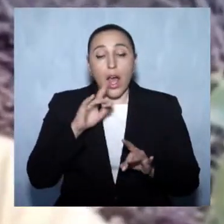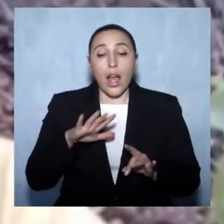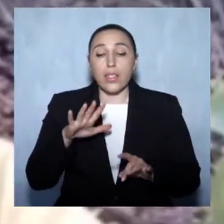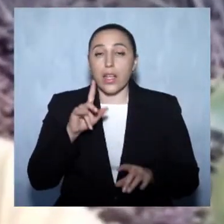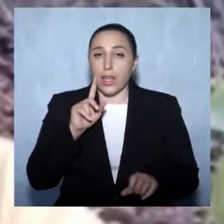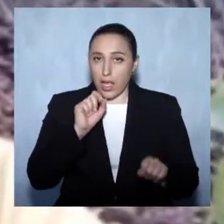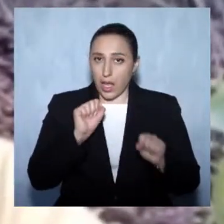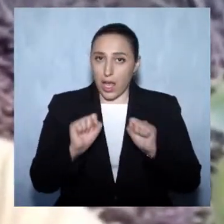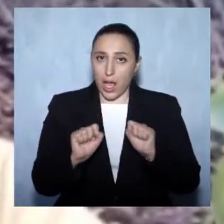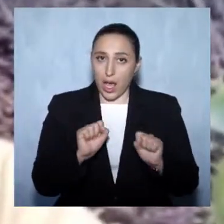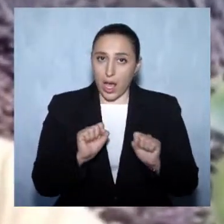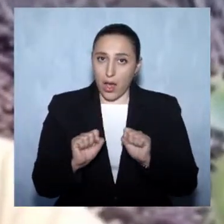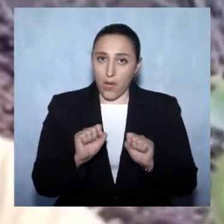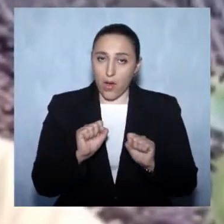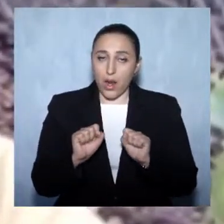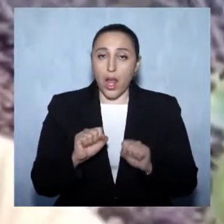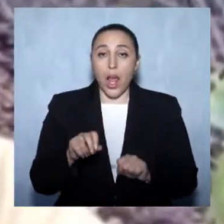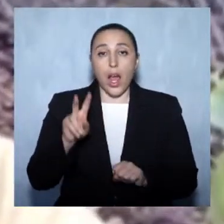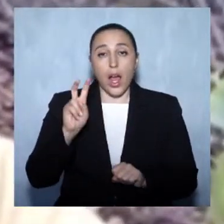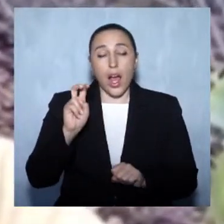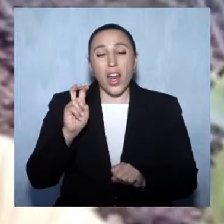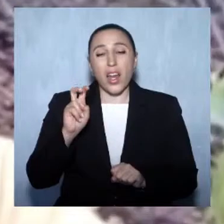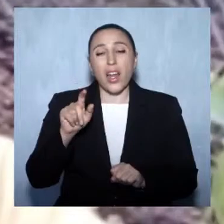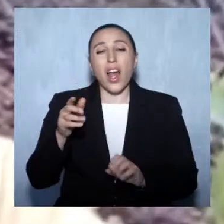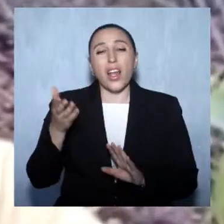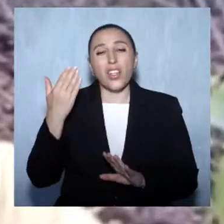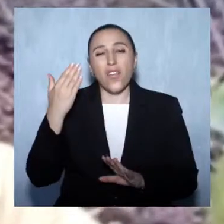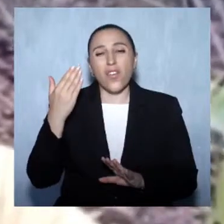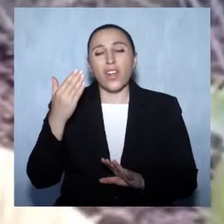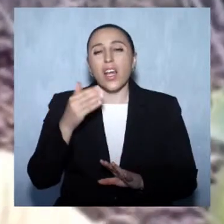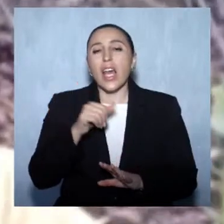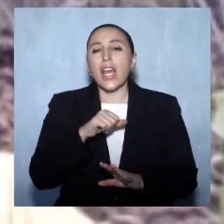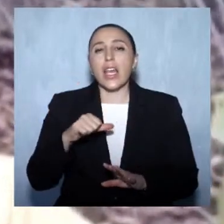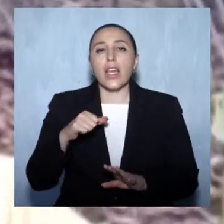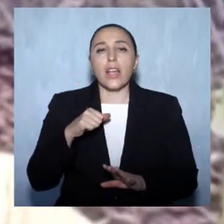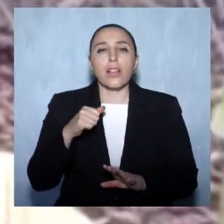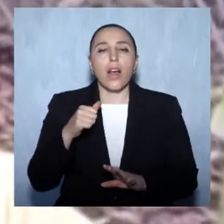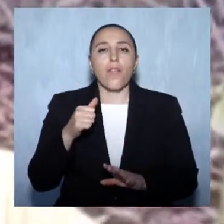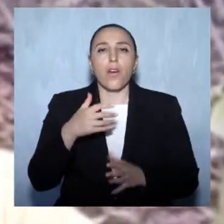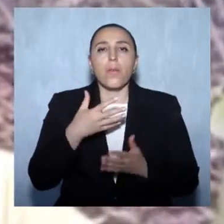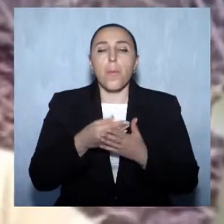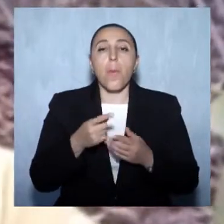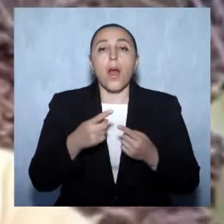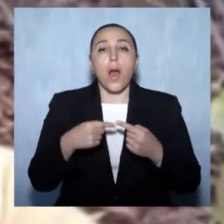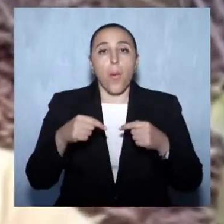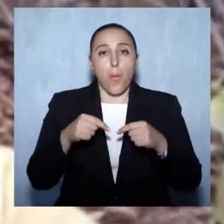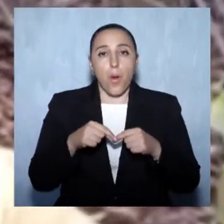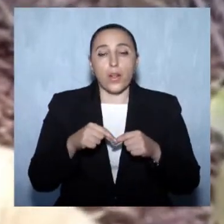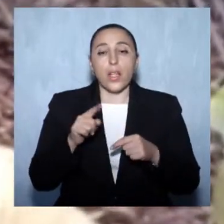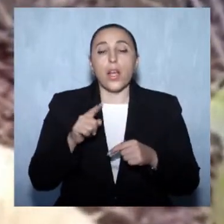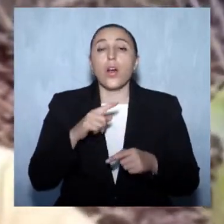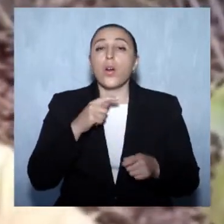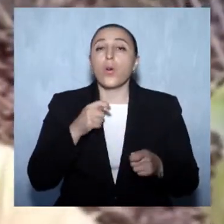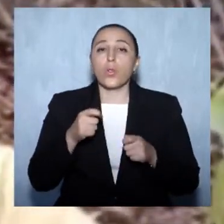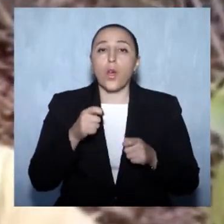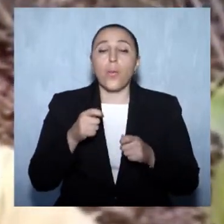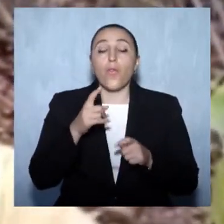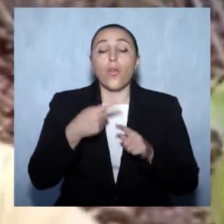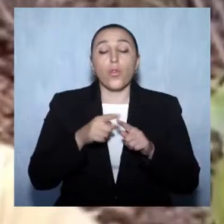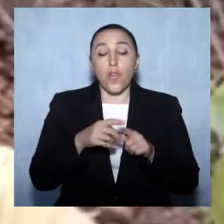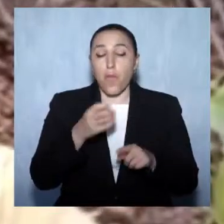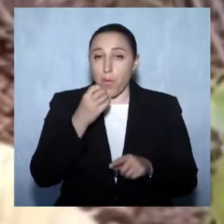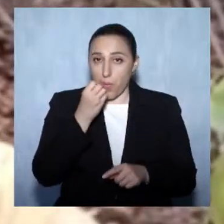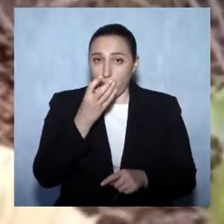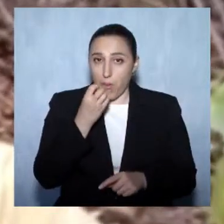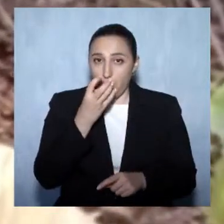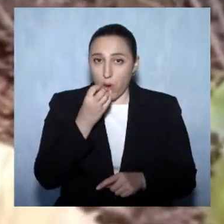ղեկավարները Լեռնային Ղարաբաղի այն ժամանակվա ինքնավար մարս խուսափում էին այցելել, որովհետև Բաքվում դա շատ,